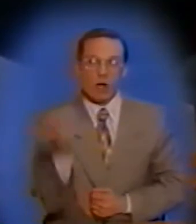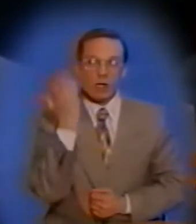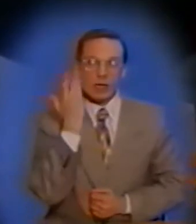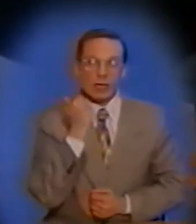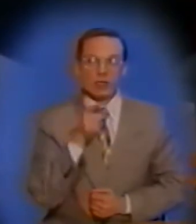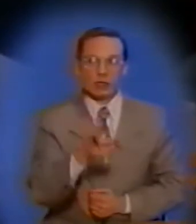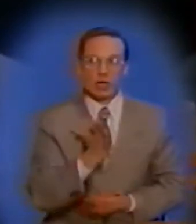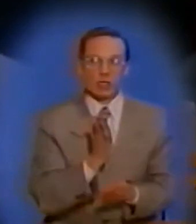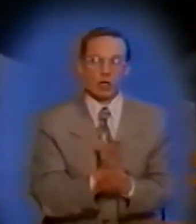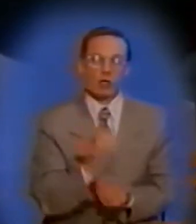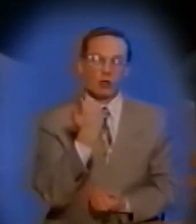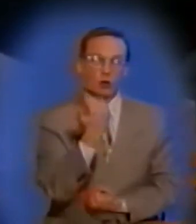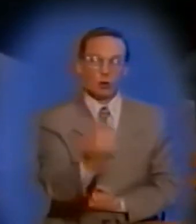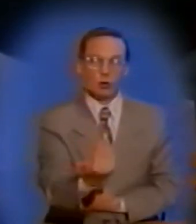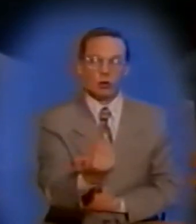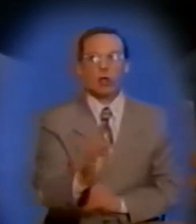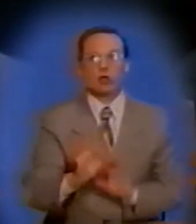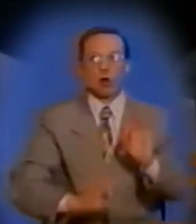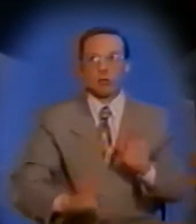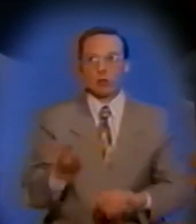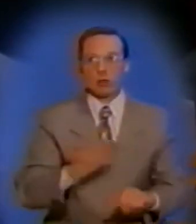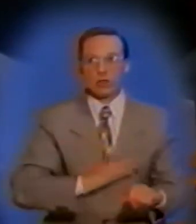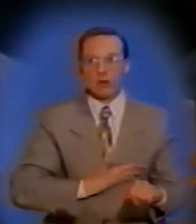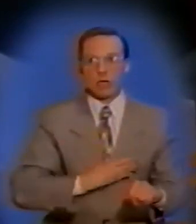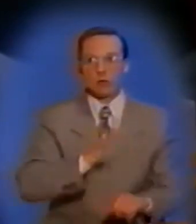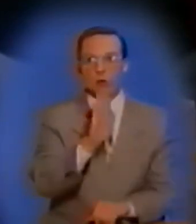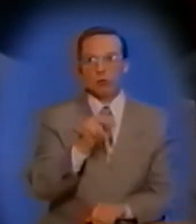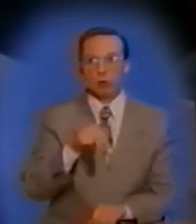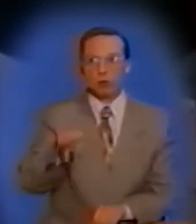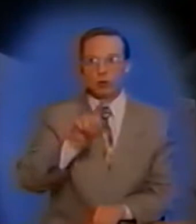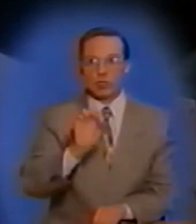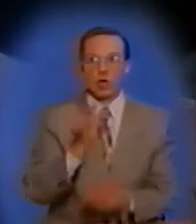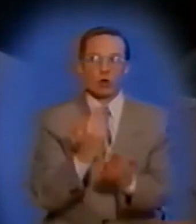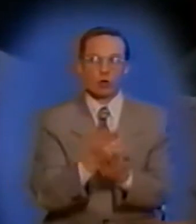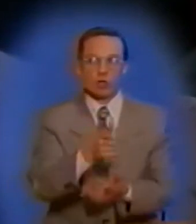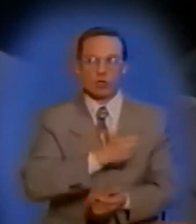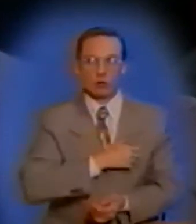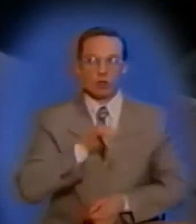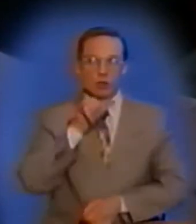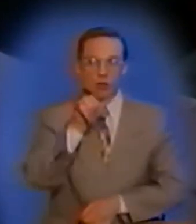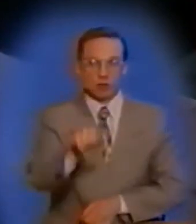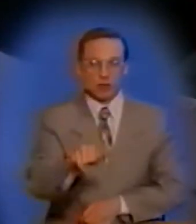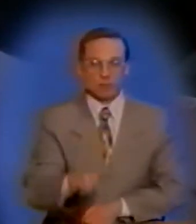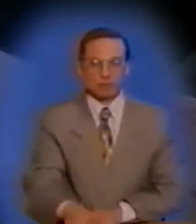kadangi tai yra jų normalaus gyvenimo būdas. Kodėl jie turi kreiptis?